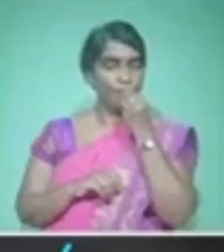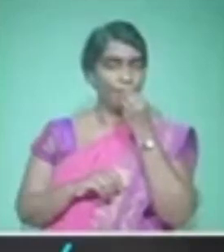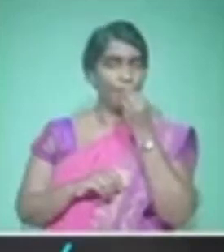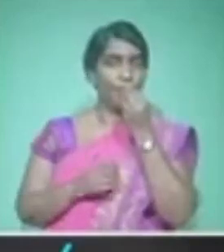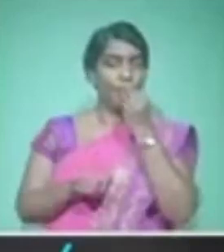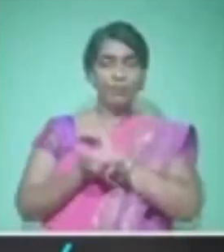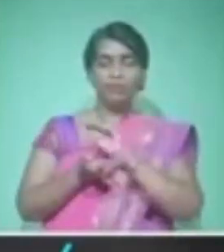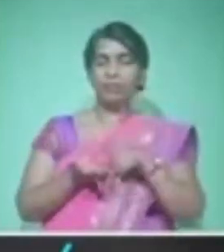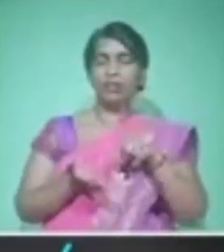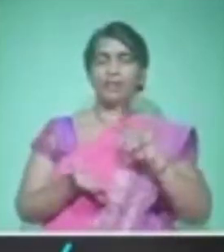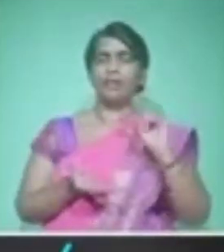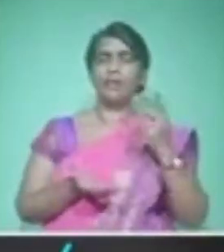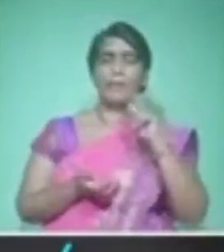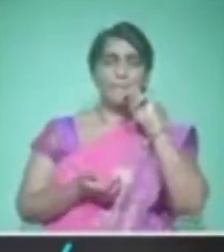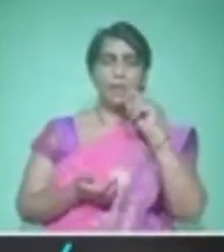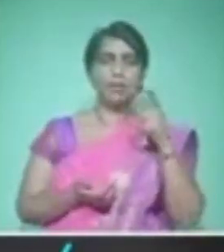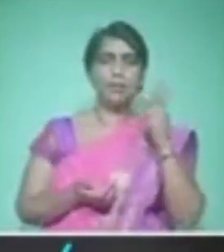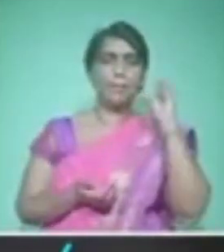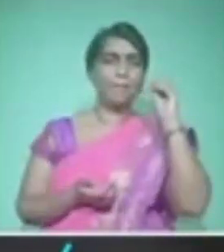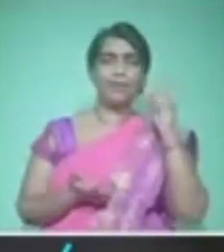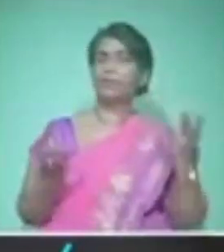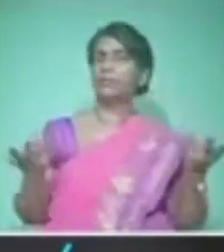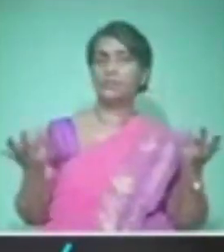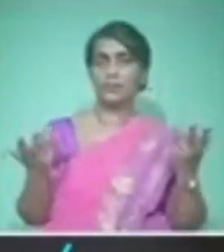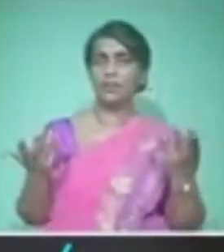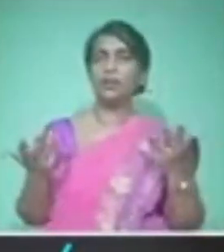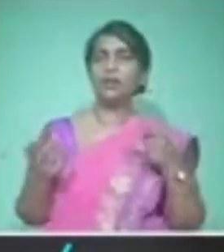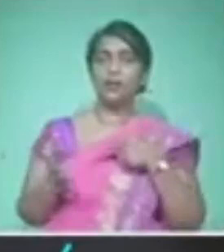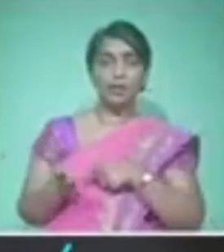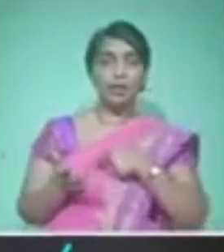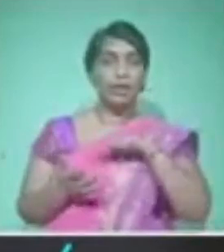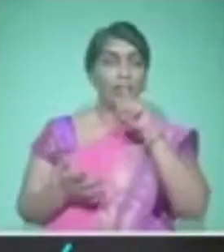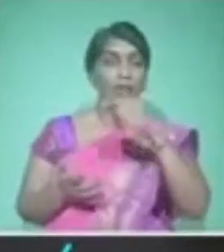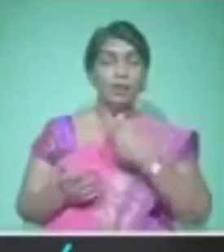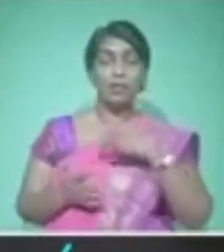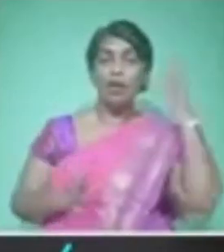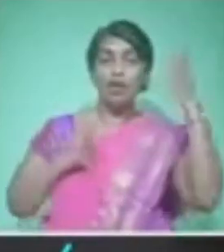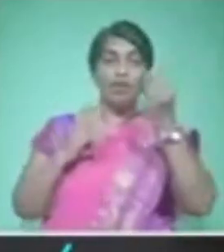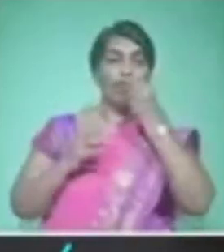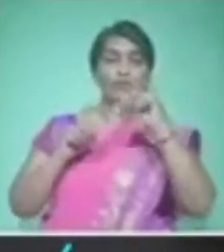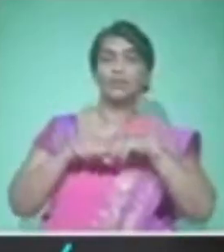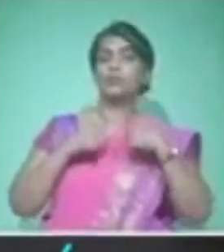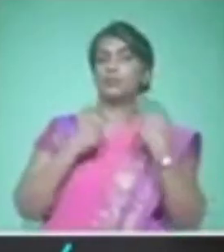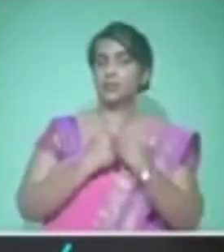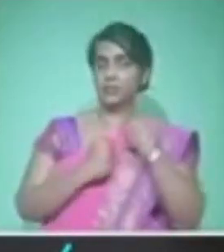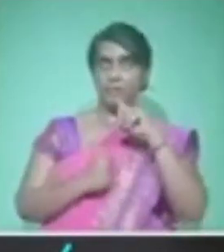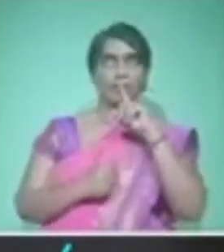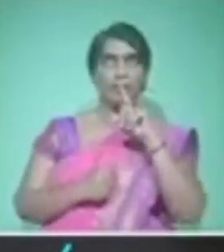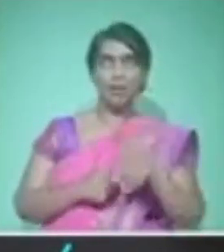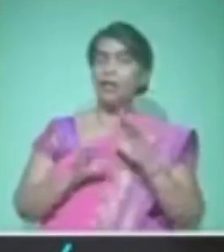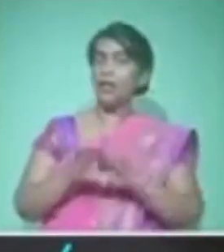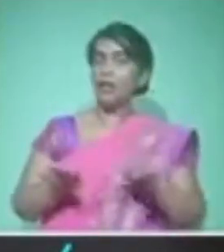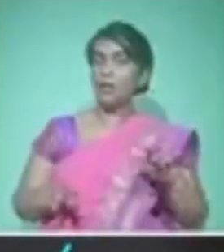බත්ති ගාන වෙනස් වෙලා තියෙන්නේ මාස් මාළු බිත්තර නැහැ 160ක් මේ කියන්නේ මම නෙමෙයි world food program එක මේක කියන්නේ